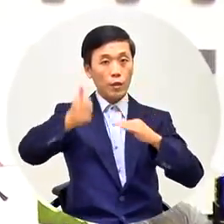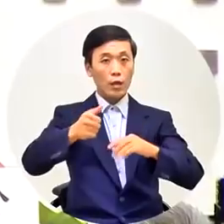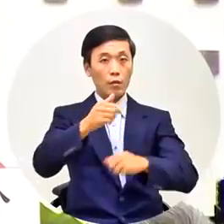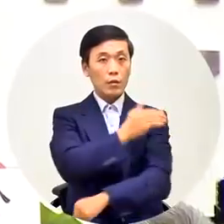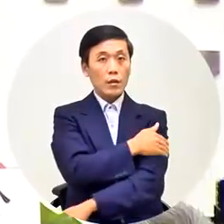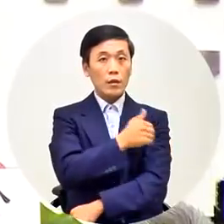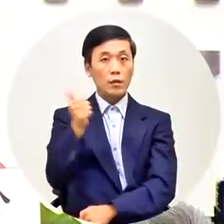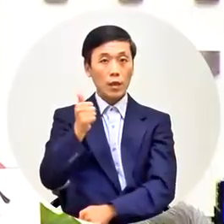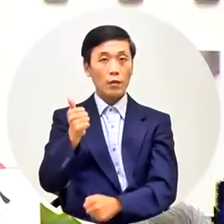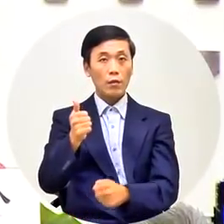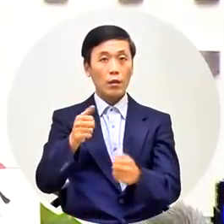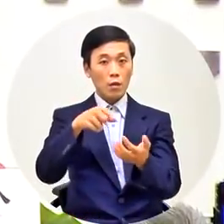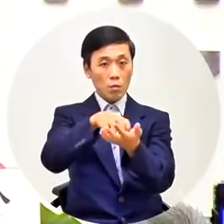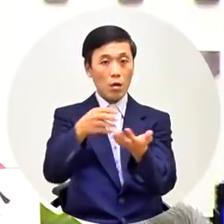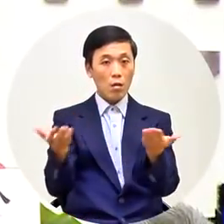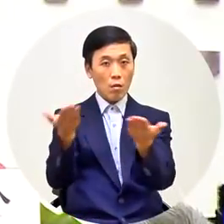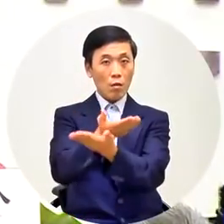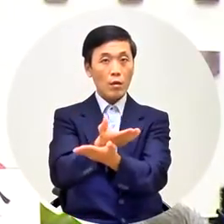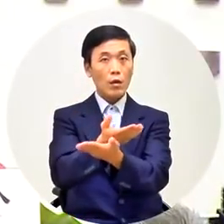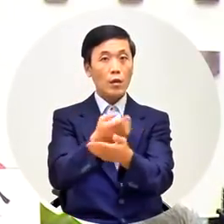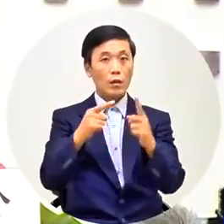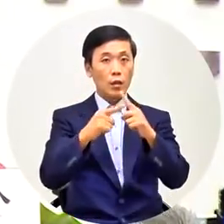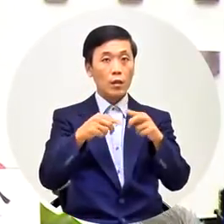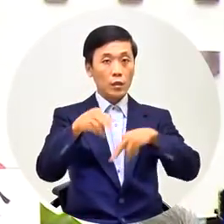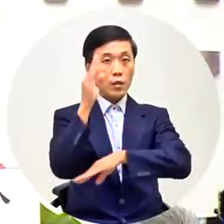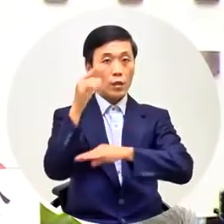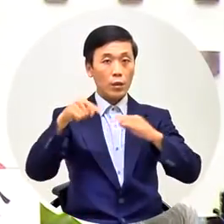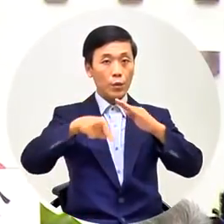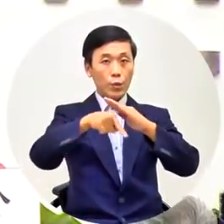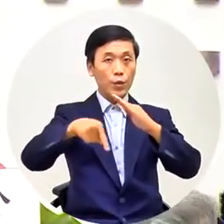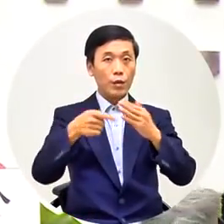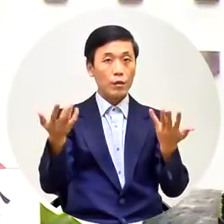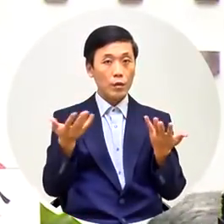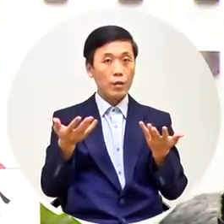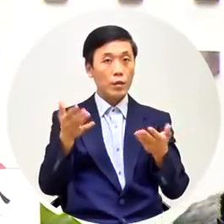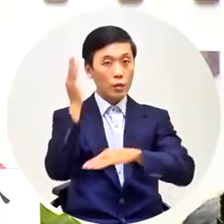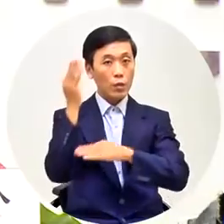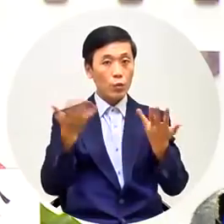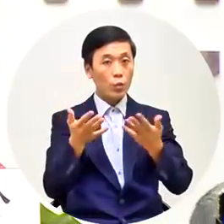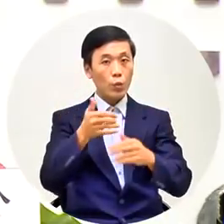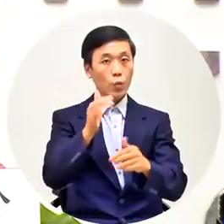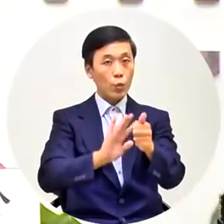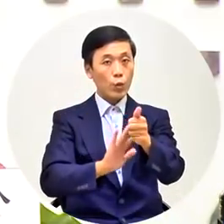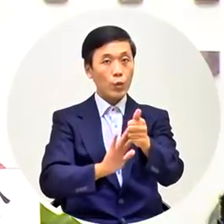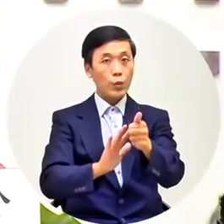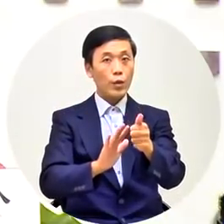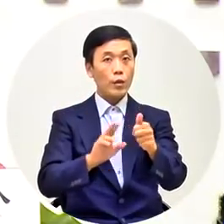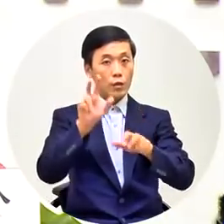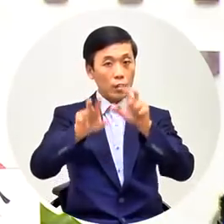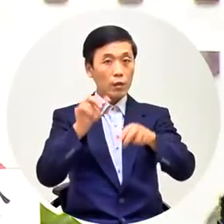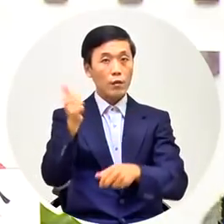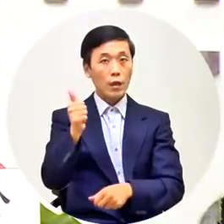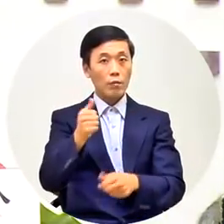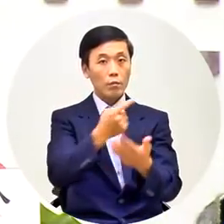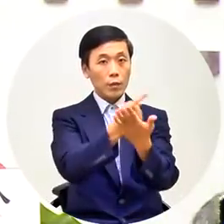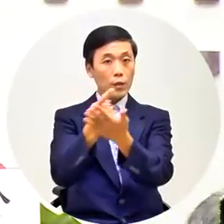行政院政务委员邓正中，在座各位议员，还